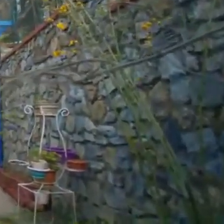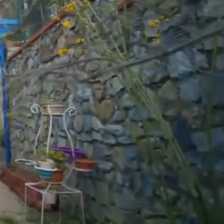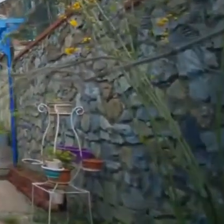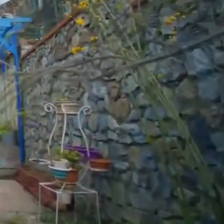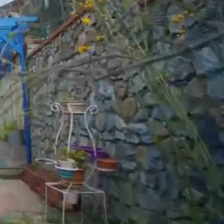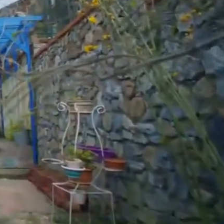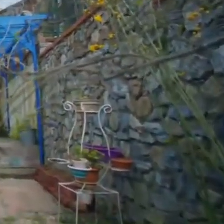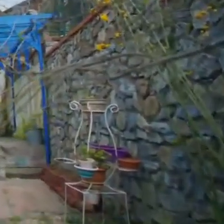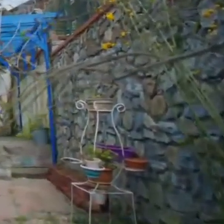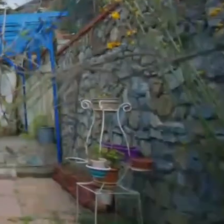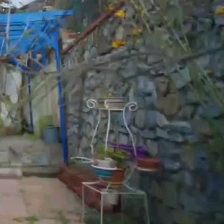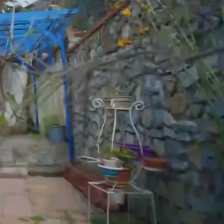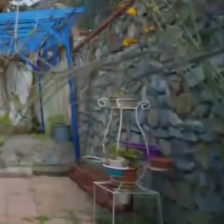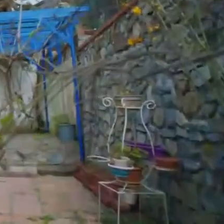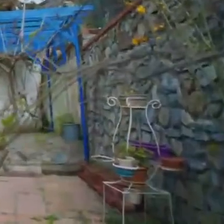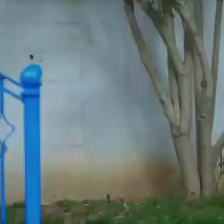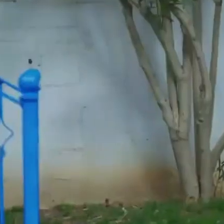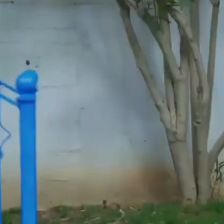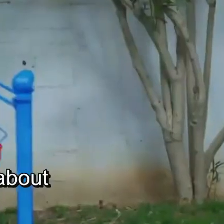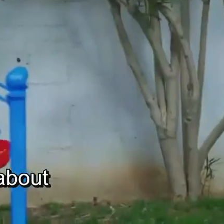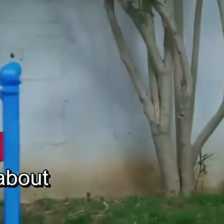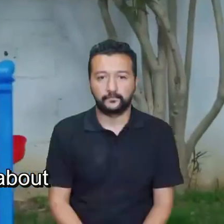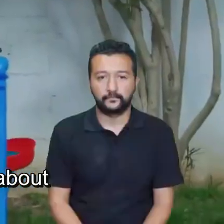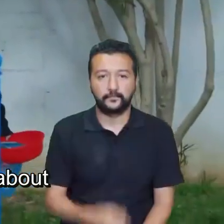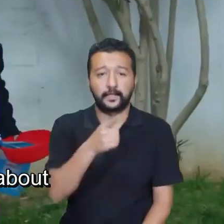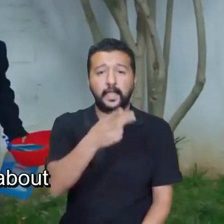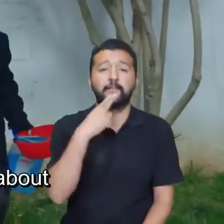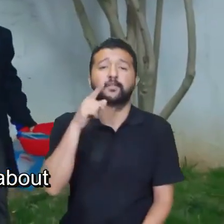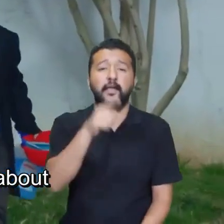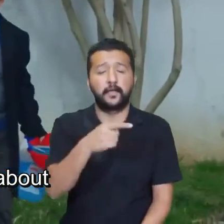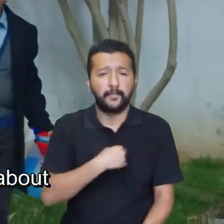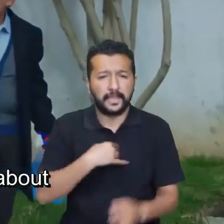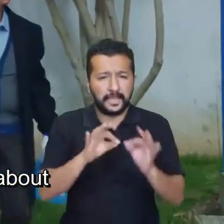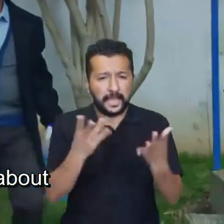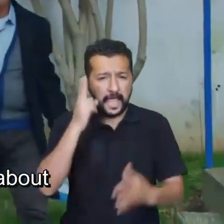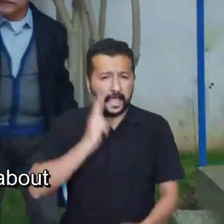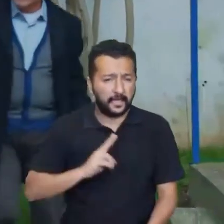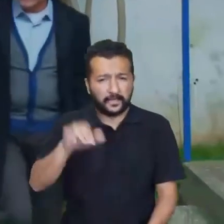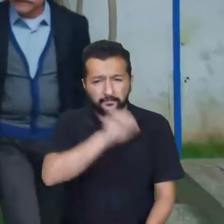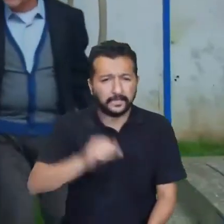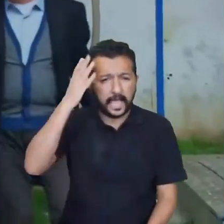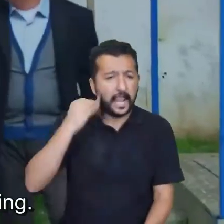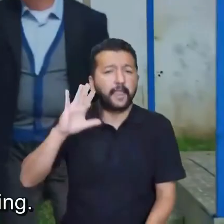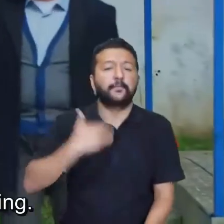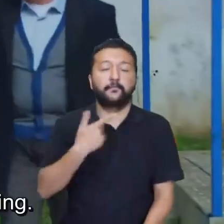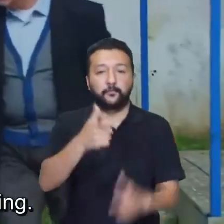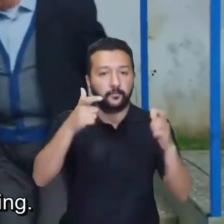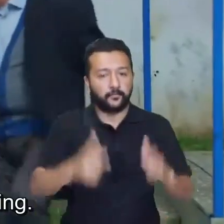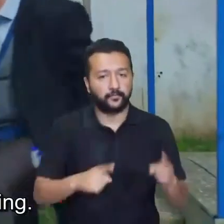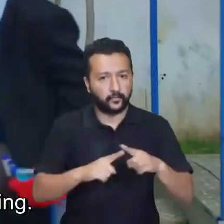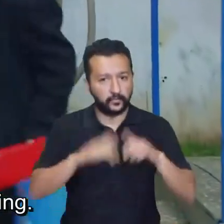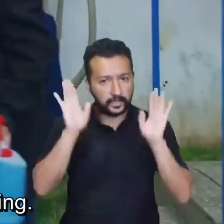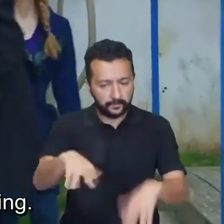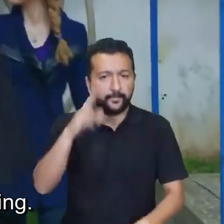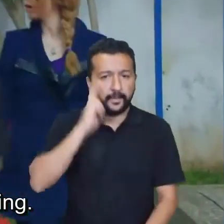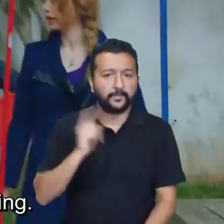ev. Münir kapıyı açıp merdivenlerden bahçeye indi. Ya abla, ben ne anlarım temizlikten? Of Tuncay,